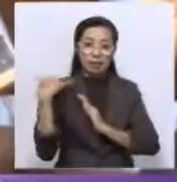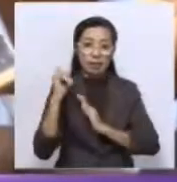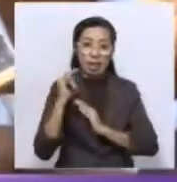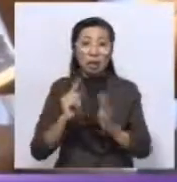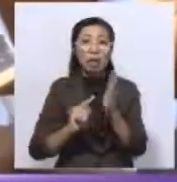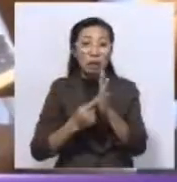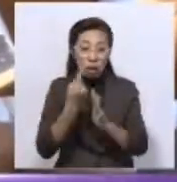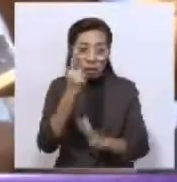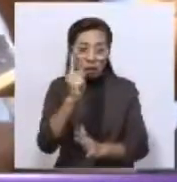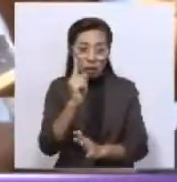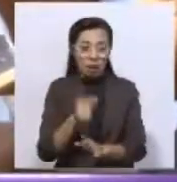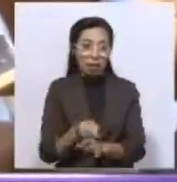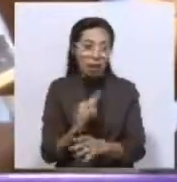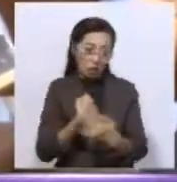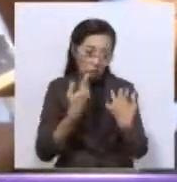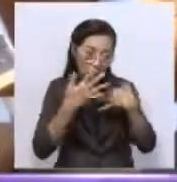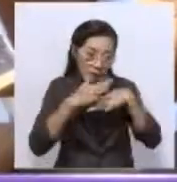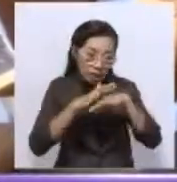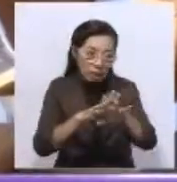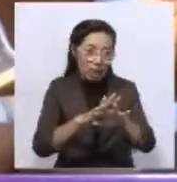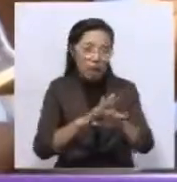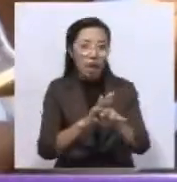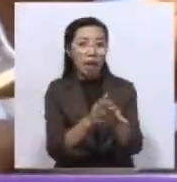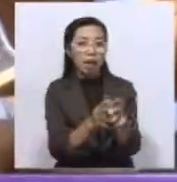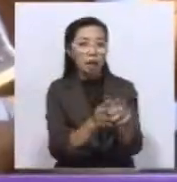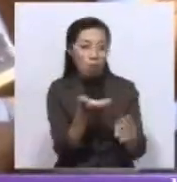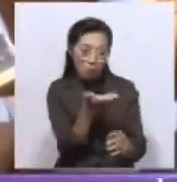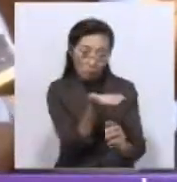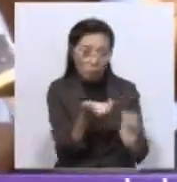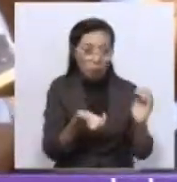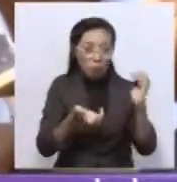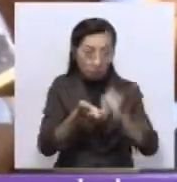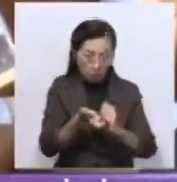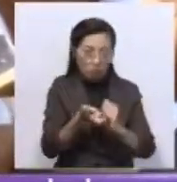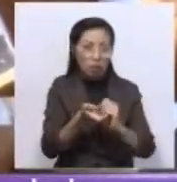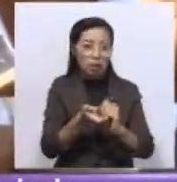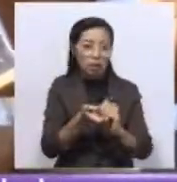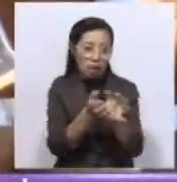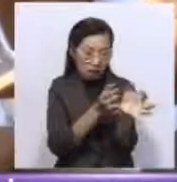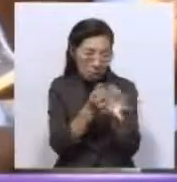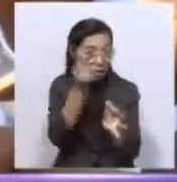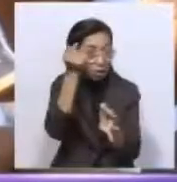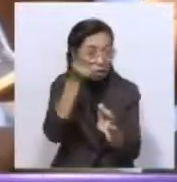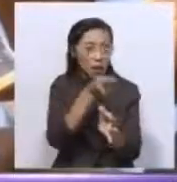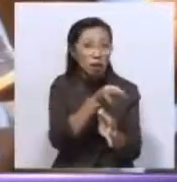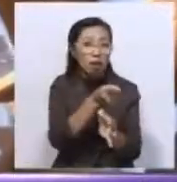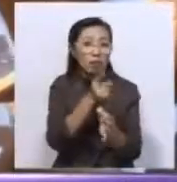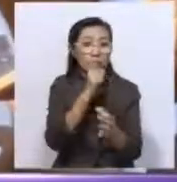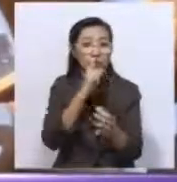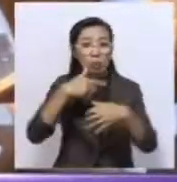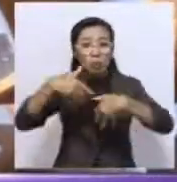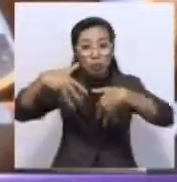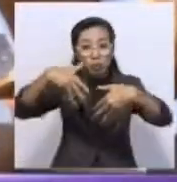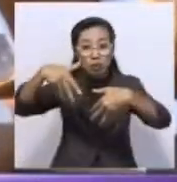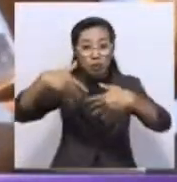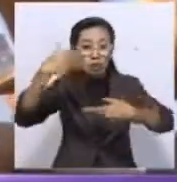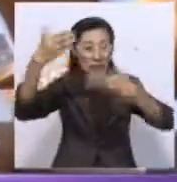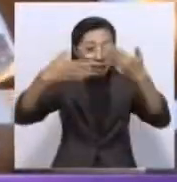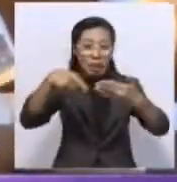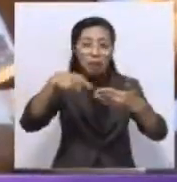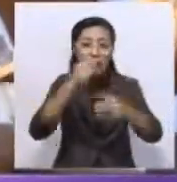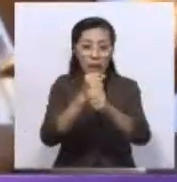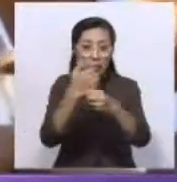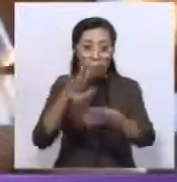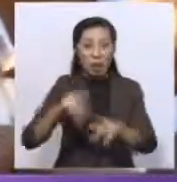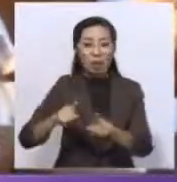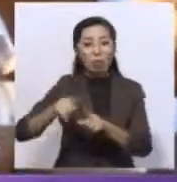ร่วมมือทำความเข้าใจสร้างการรับรู้ในสิ่งที่ถูกต้องแล้วเมื่อเข้าไปอยู่ที่บริเวณหน้างานเจ้าหน้าที่ที่เกี่ยวข้องท